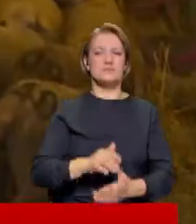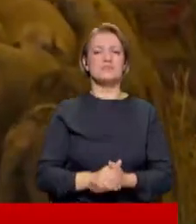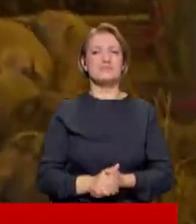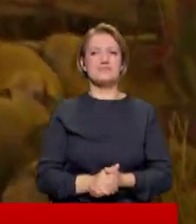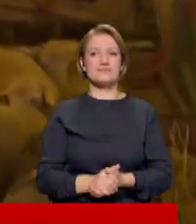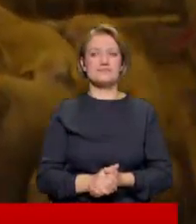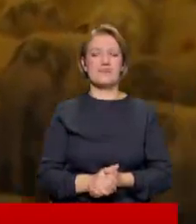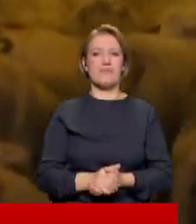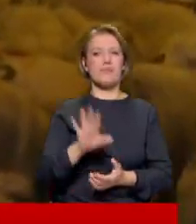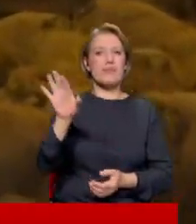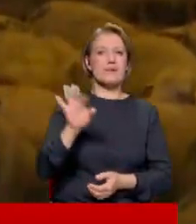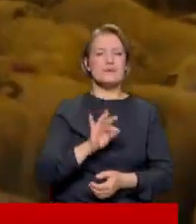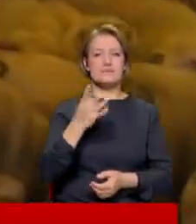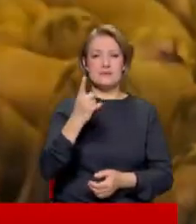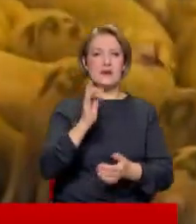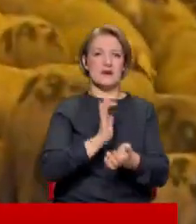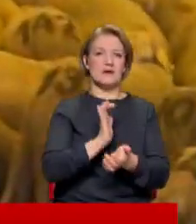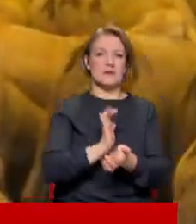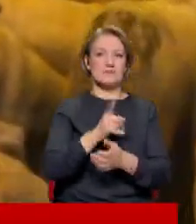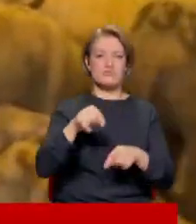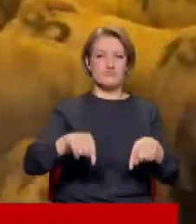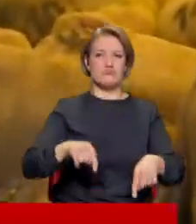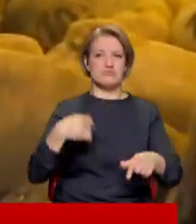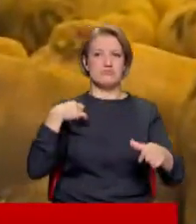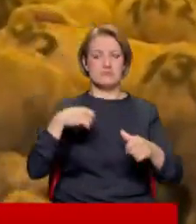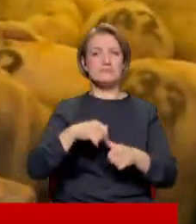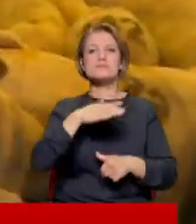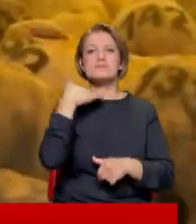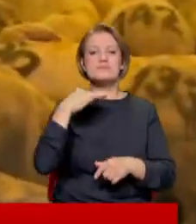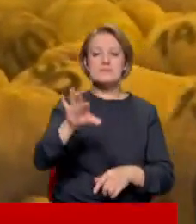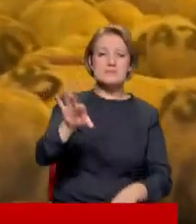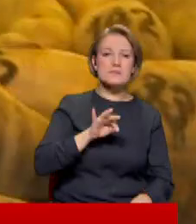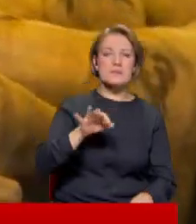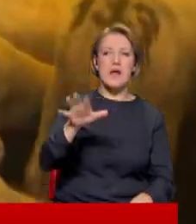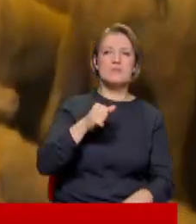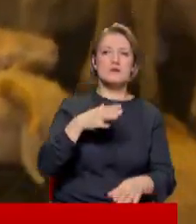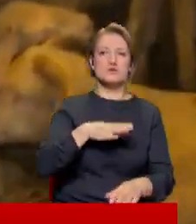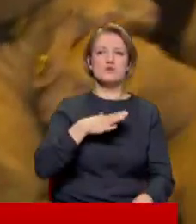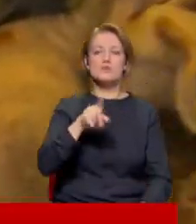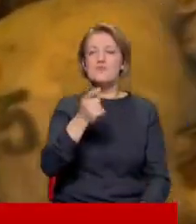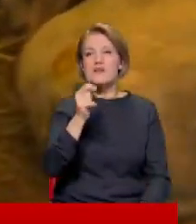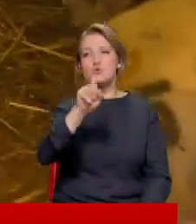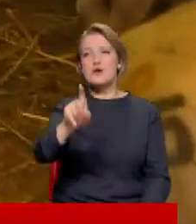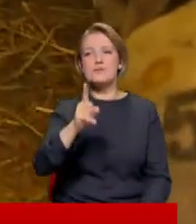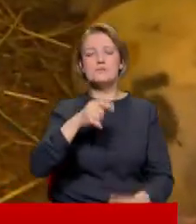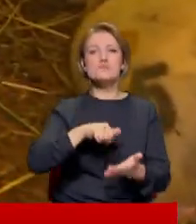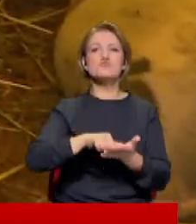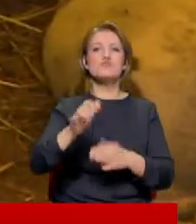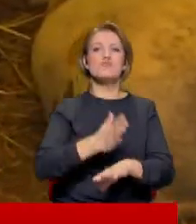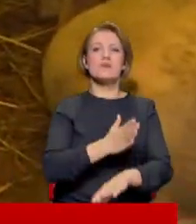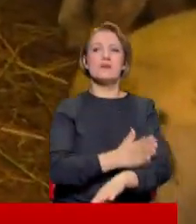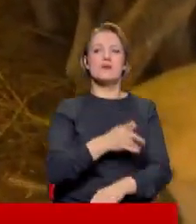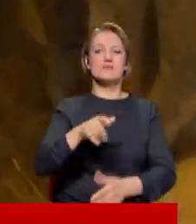gölgesinde seçiliyor. İşte bir aile burada yine kurbanını seçmek istiyor. Şöyle bir fiyatı soralım tüm